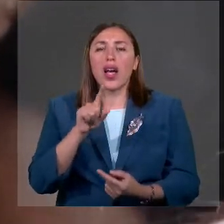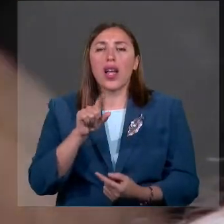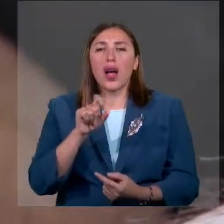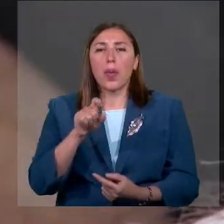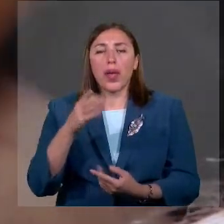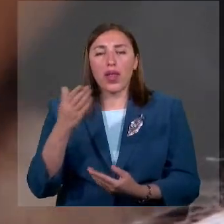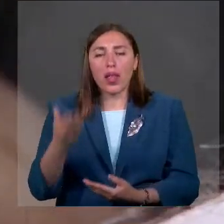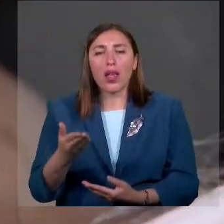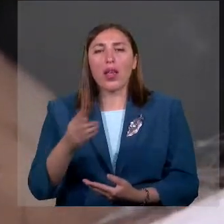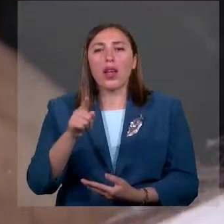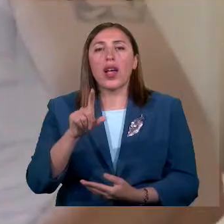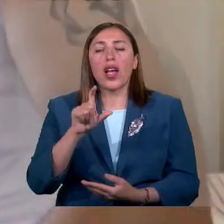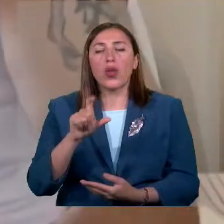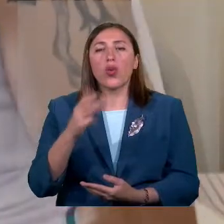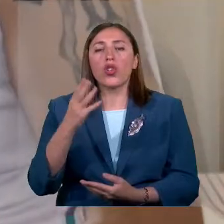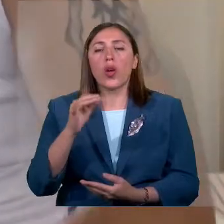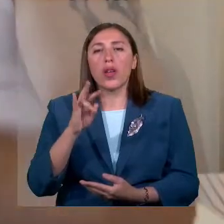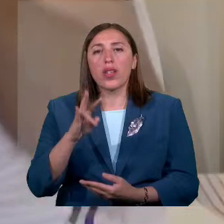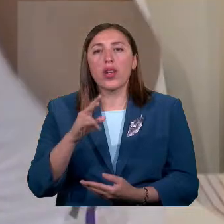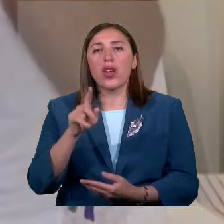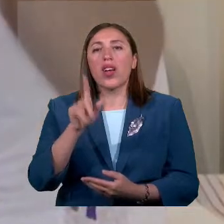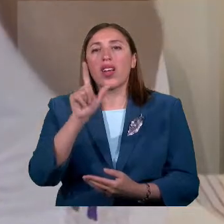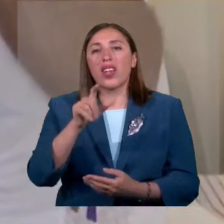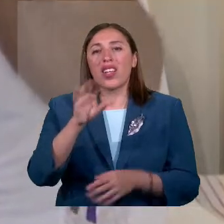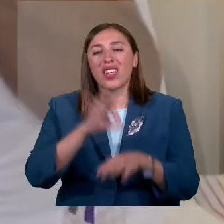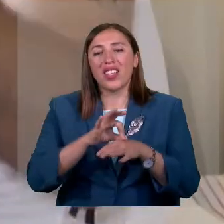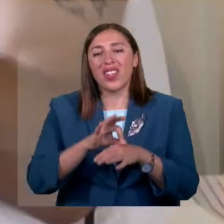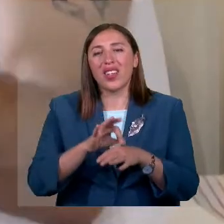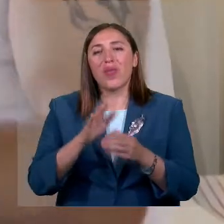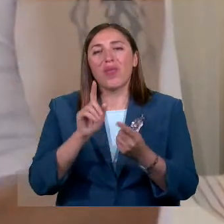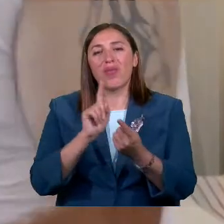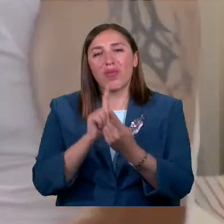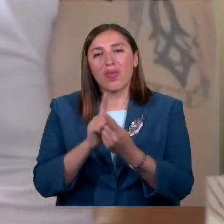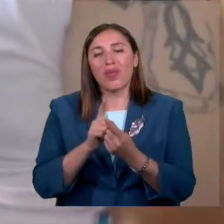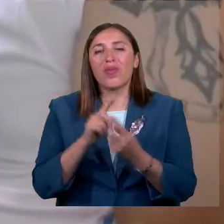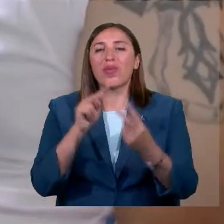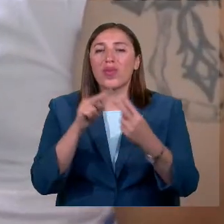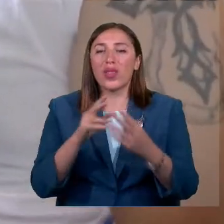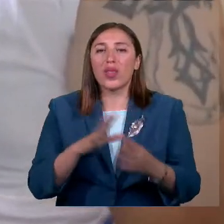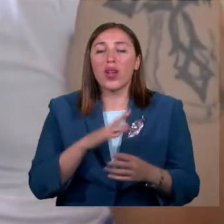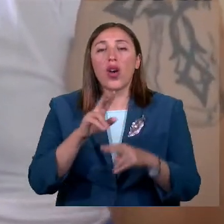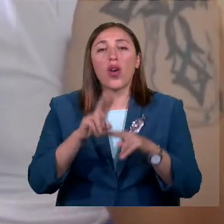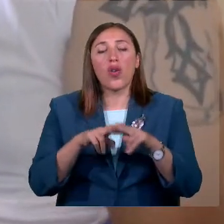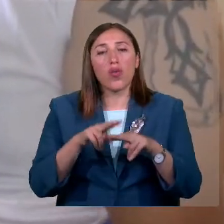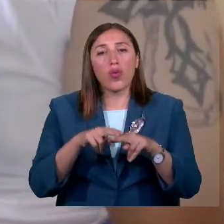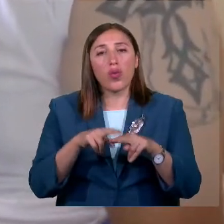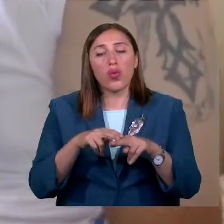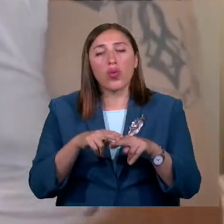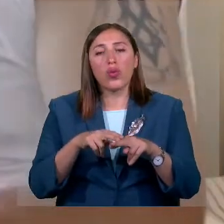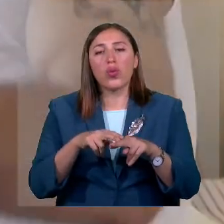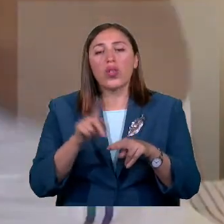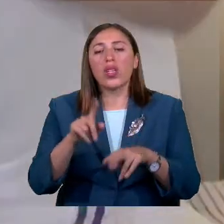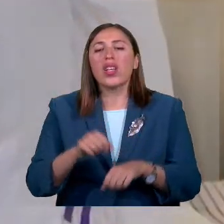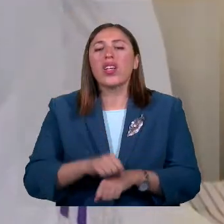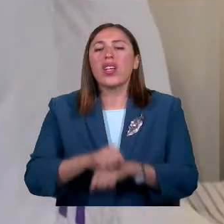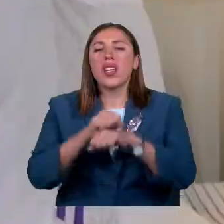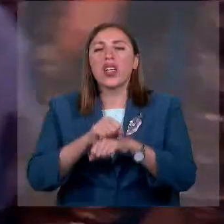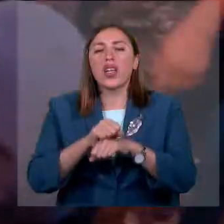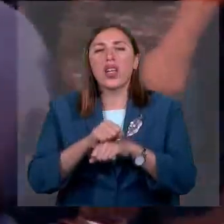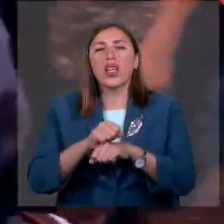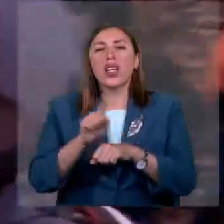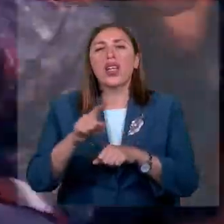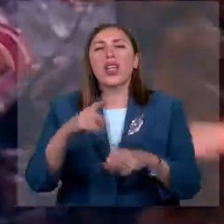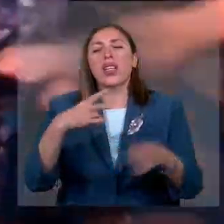Էդուարդ Շարմազանովն այդ օրերին տեսակցել էր ծանր վնասվածք ստացած Էդմոնդին։ Ոստիկանությունը չէր տարբերակում խաղաղ հավաքի մասնակիցներին